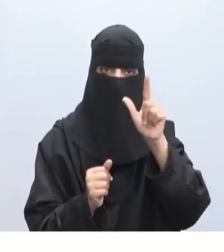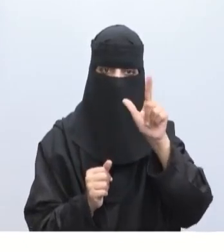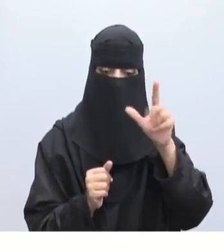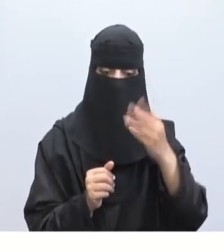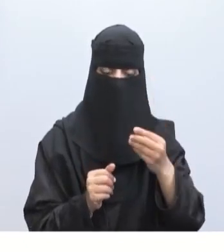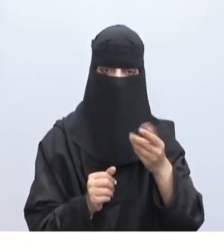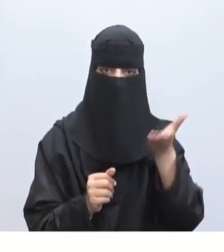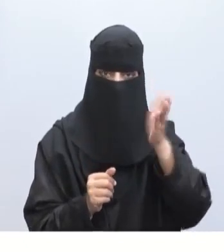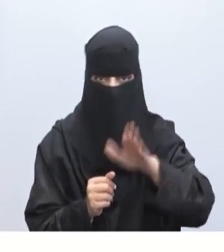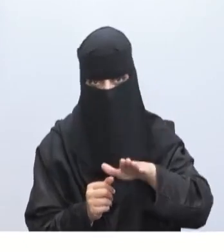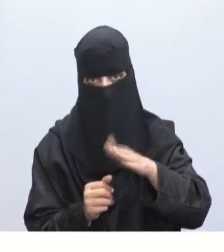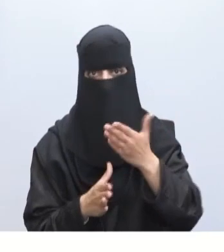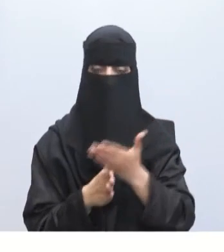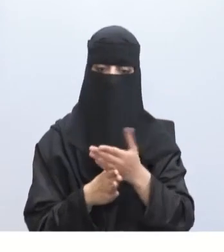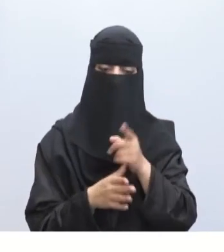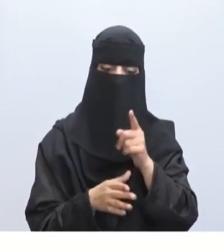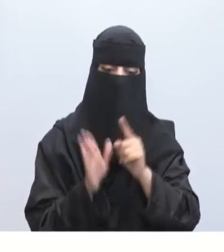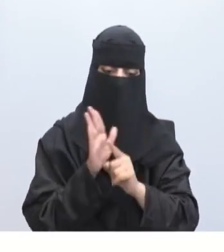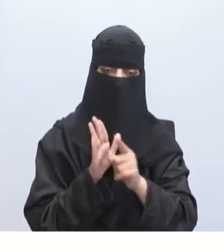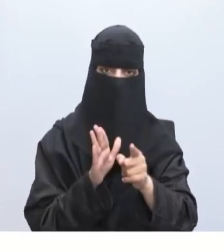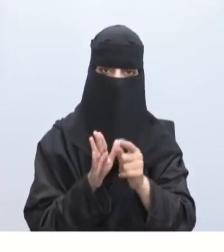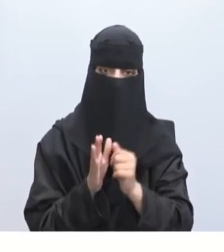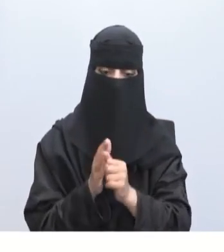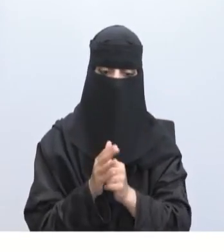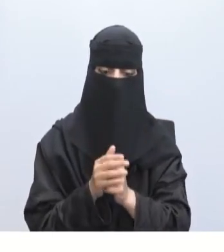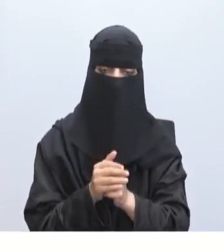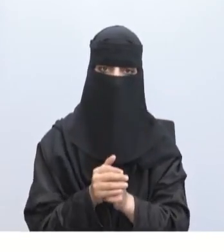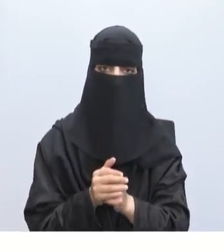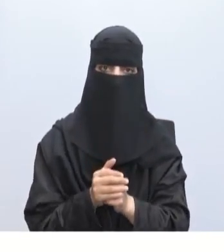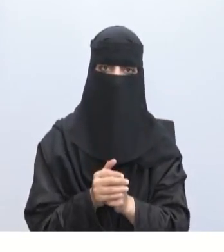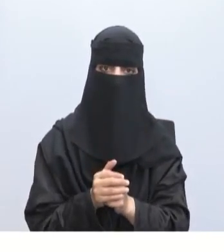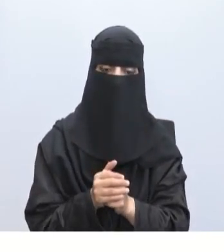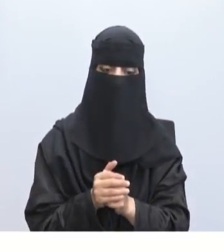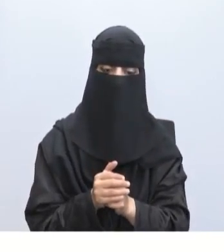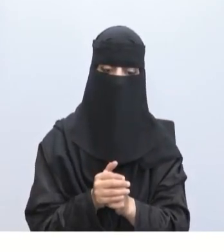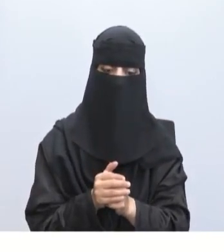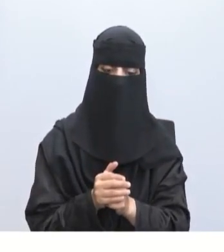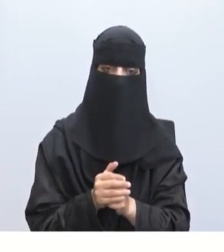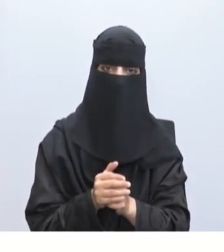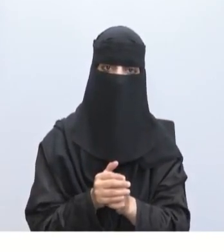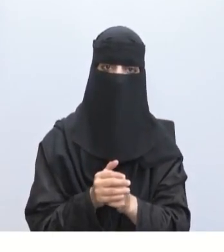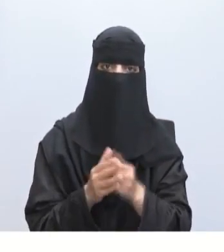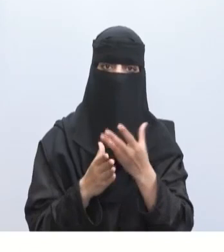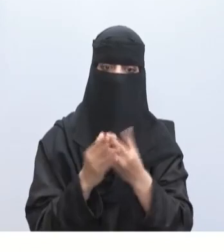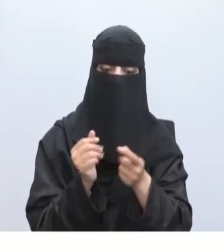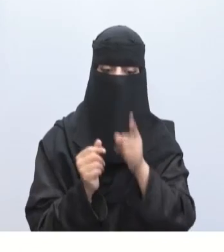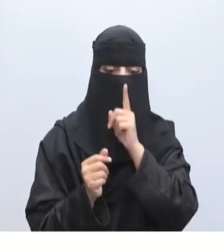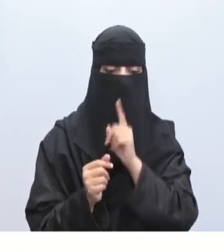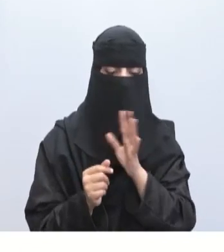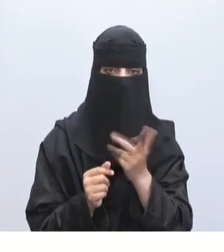توفي الامام تركي بن عبد الله بن محمد بن سعود في